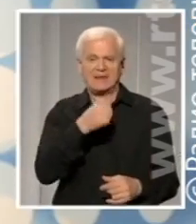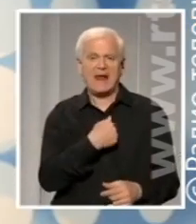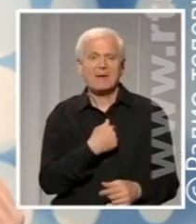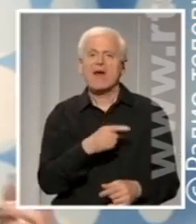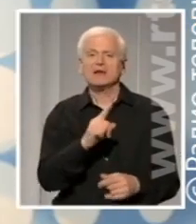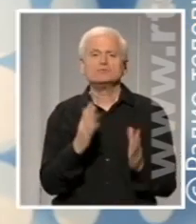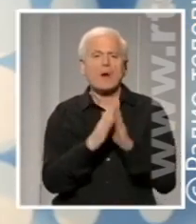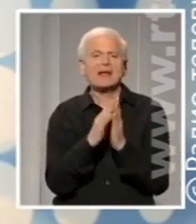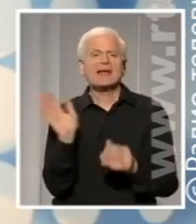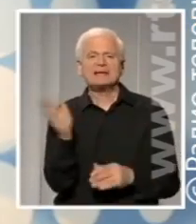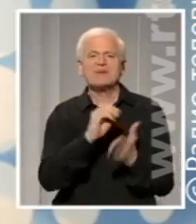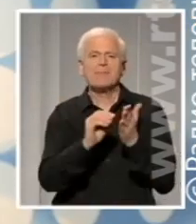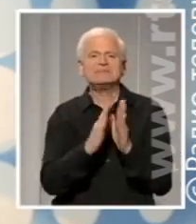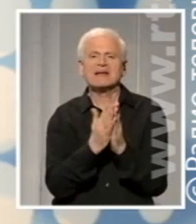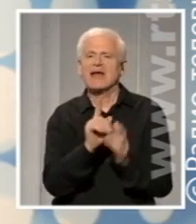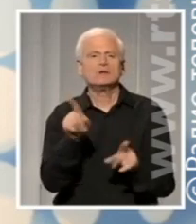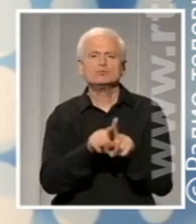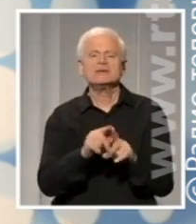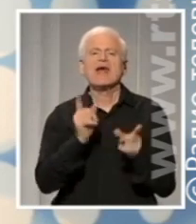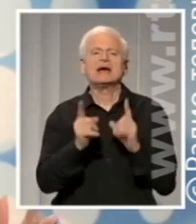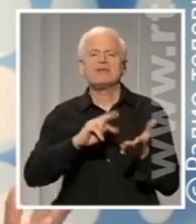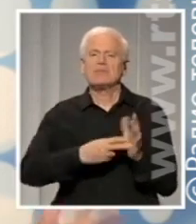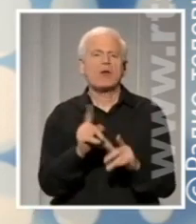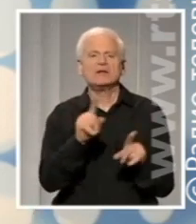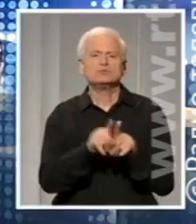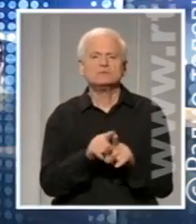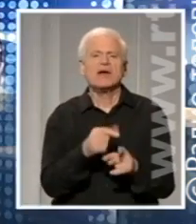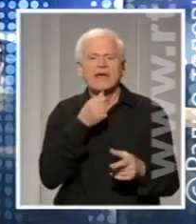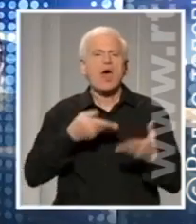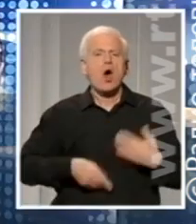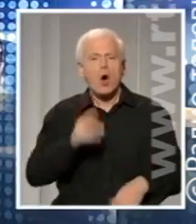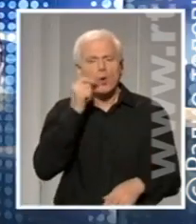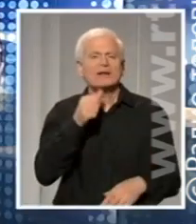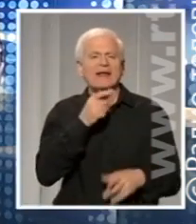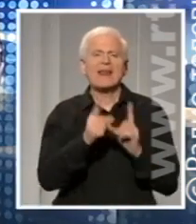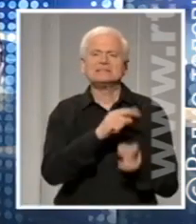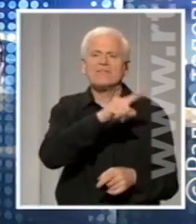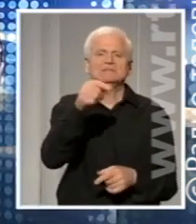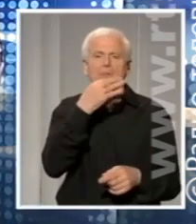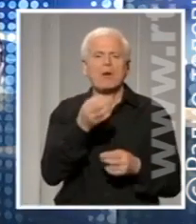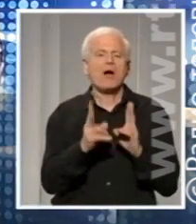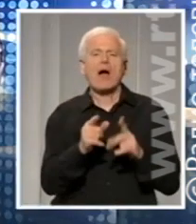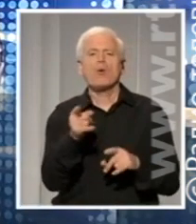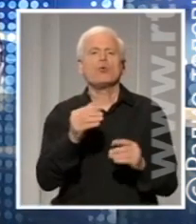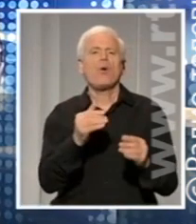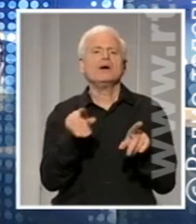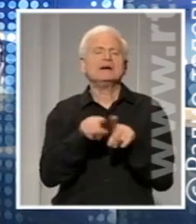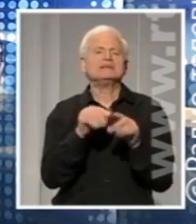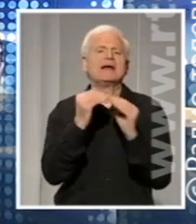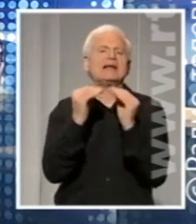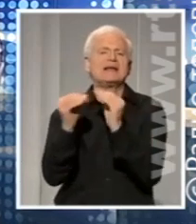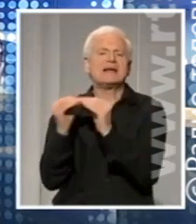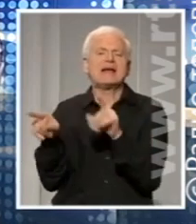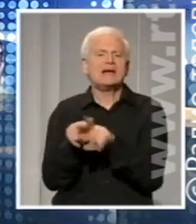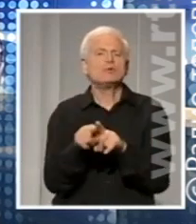udžbenici isti, nisu svi nastavni planovi isti i onda se i roditelji i nastavnici pitaju kako ćete to unificirati i